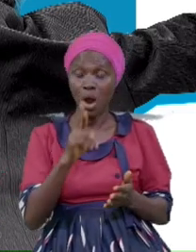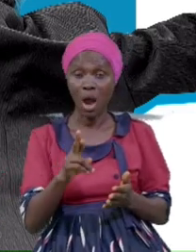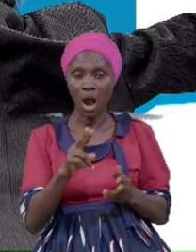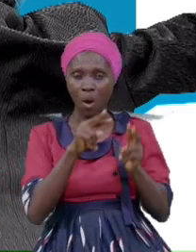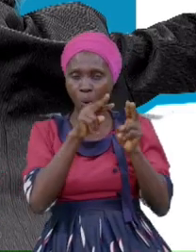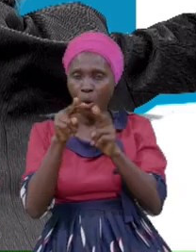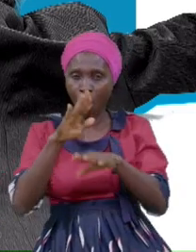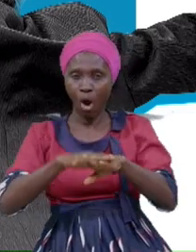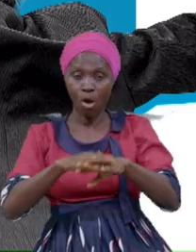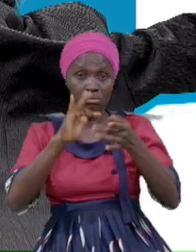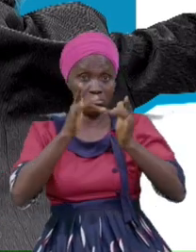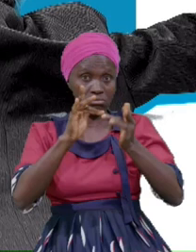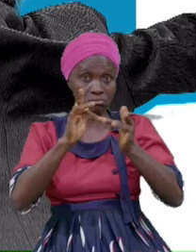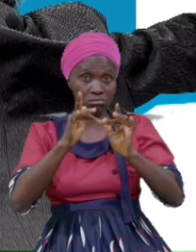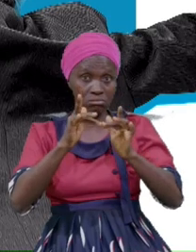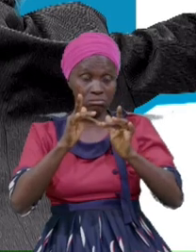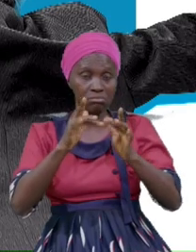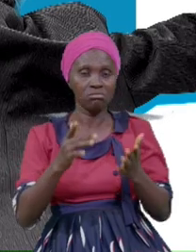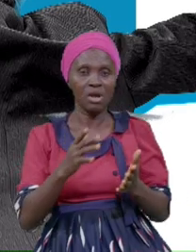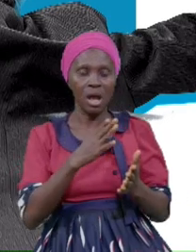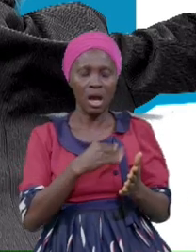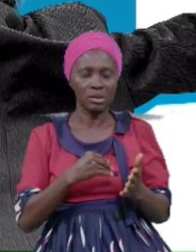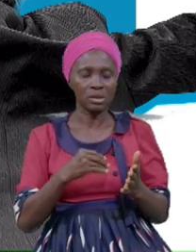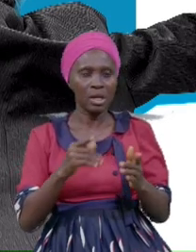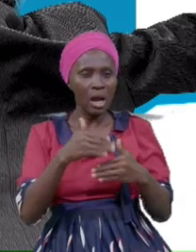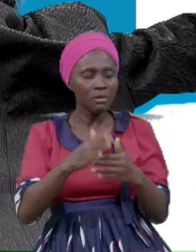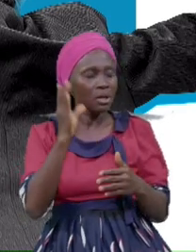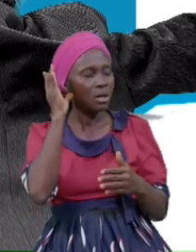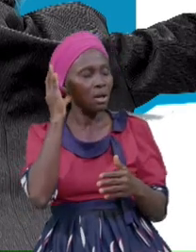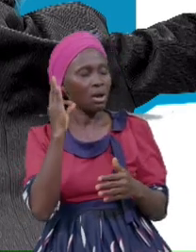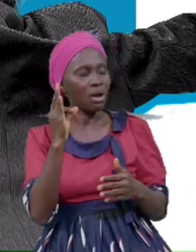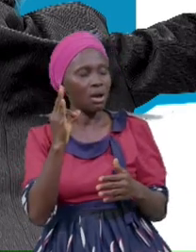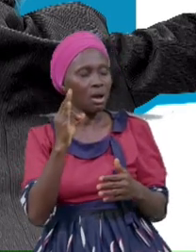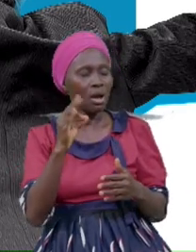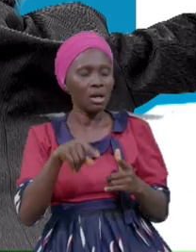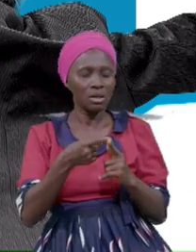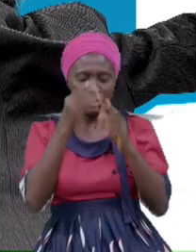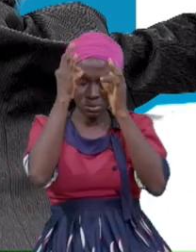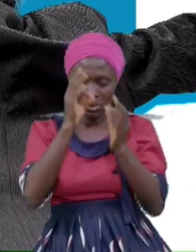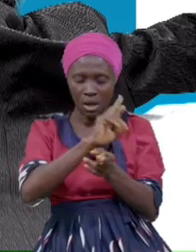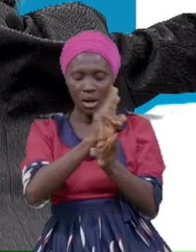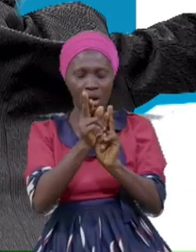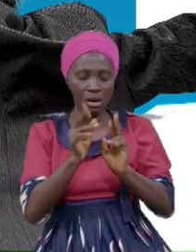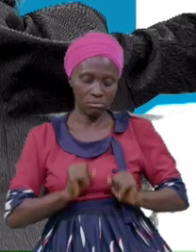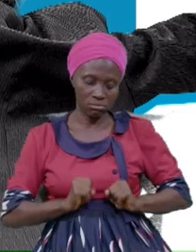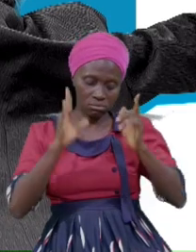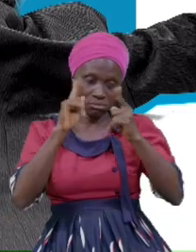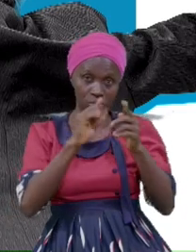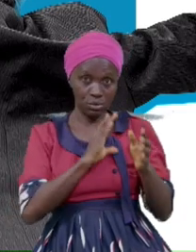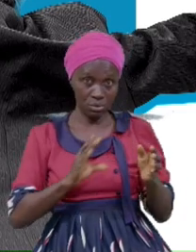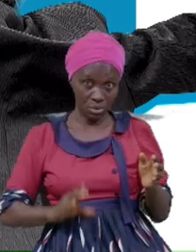Et si vous nous suivez en ligne, vous avez donné votre vie à Christ après le message du serviteur de Dieu ce soir, il y a un